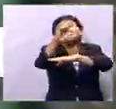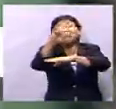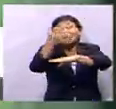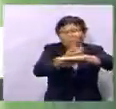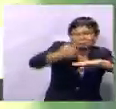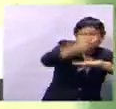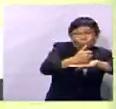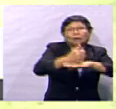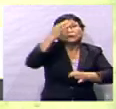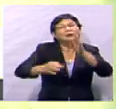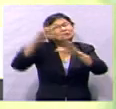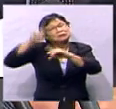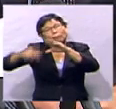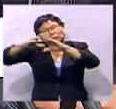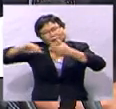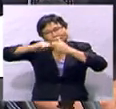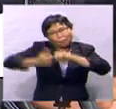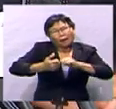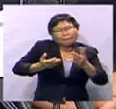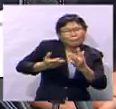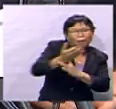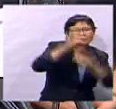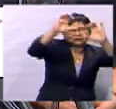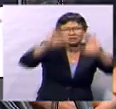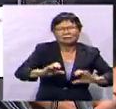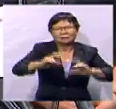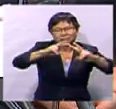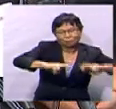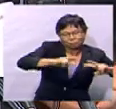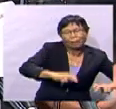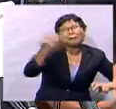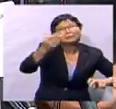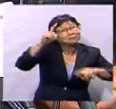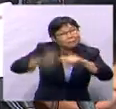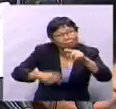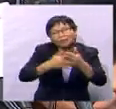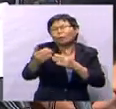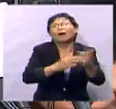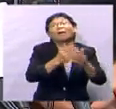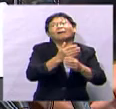itu tidak dapat diselesaikan melalui kaedah siasatan biasa.